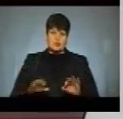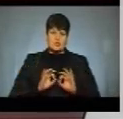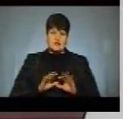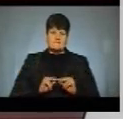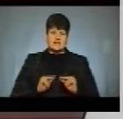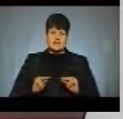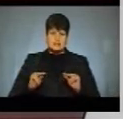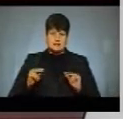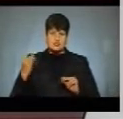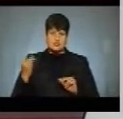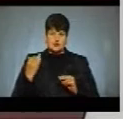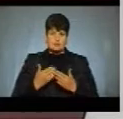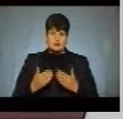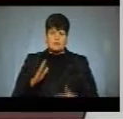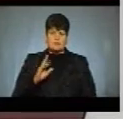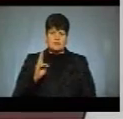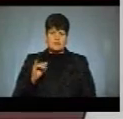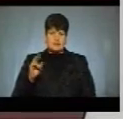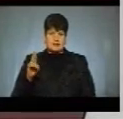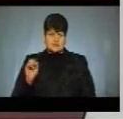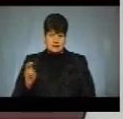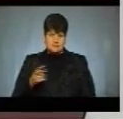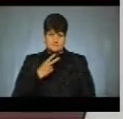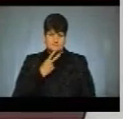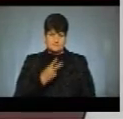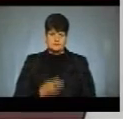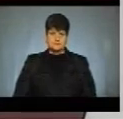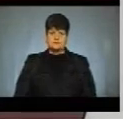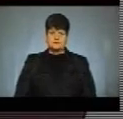викладач історичного факультету Володимир Кіцак. Більше в сюжеті Богдана Буденчука.